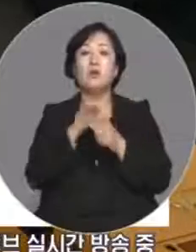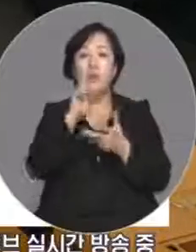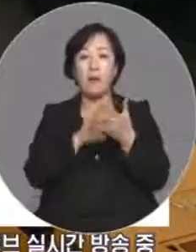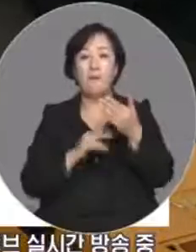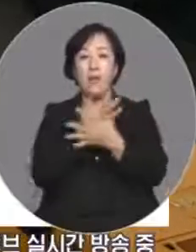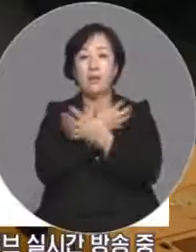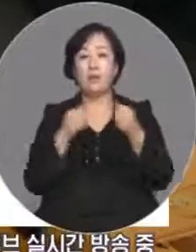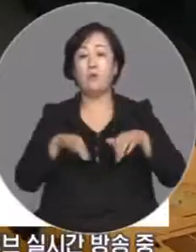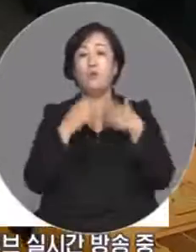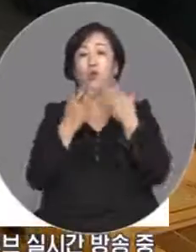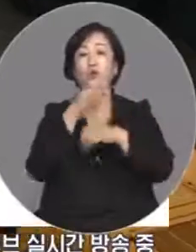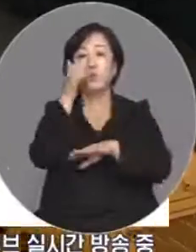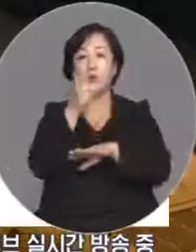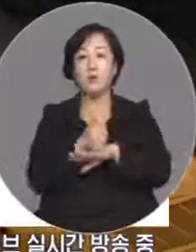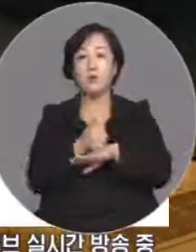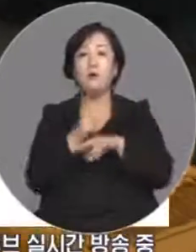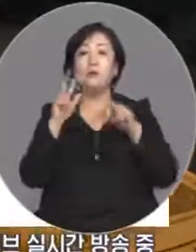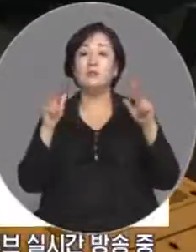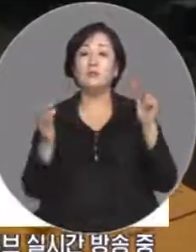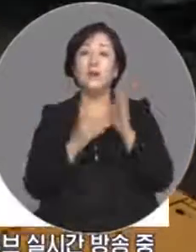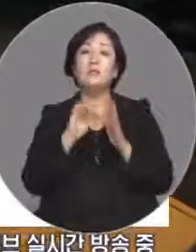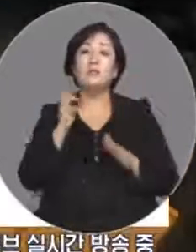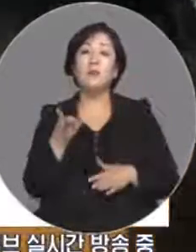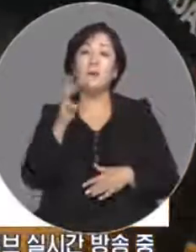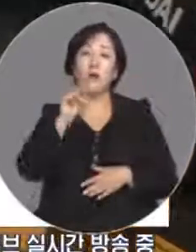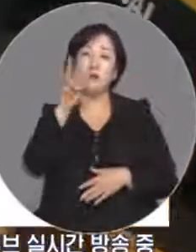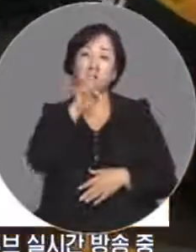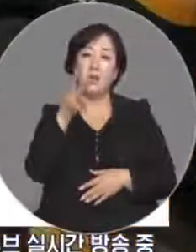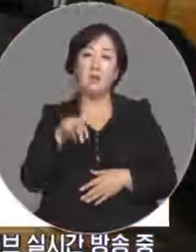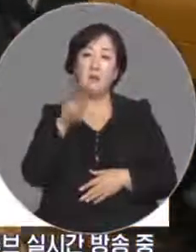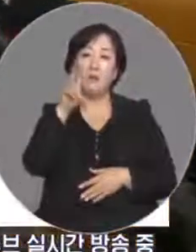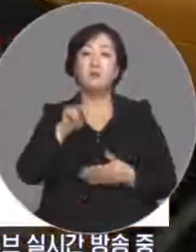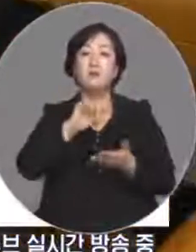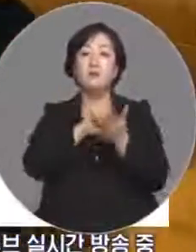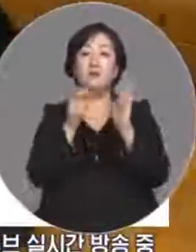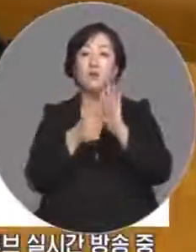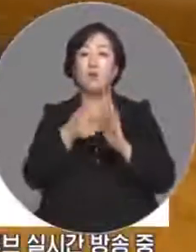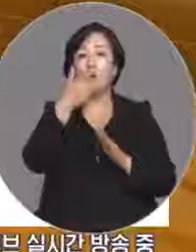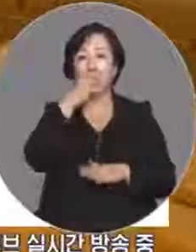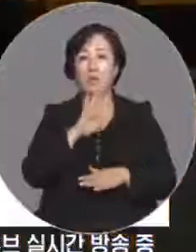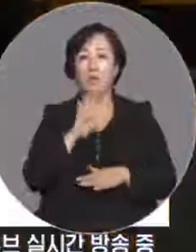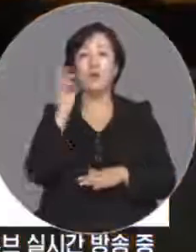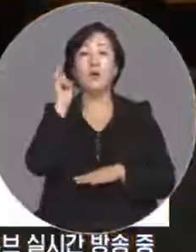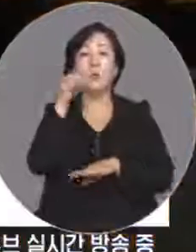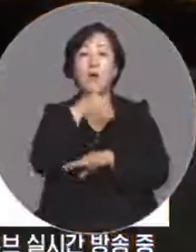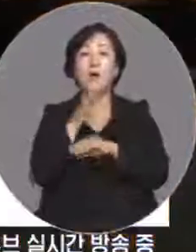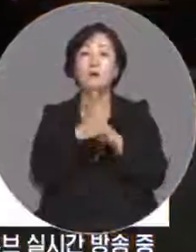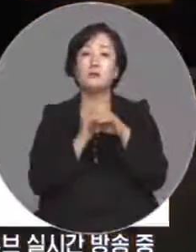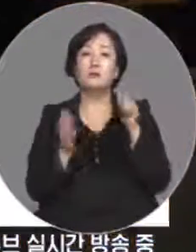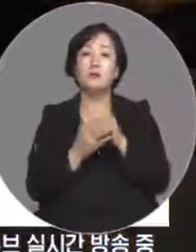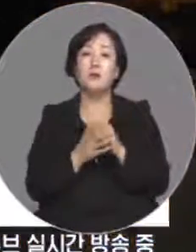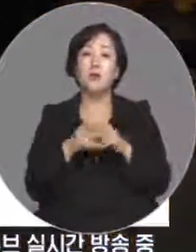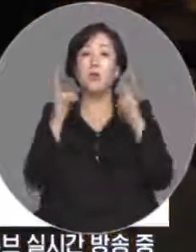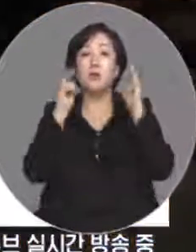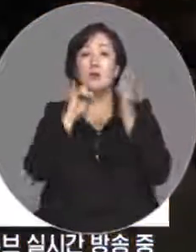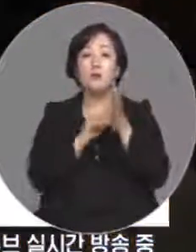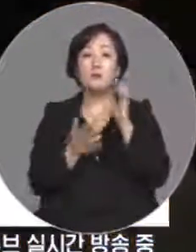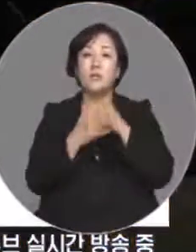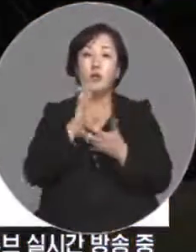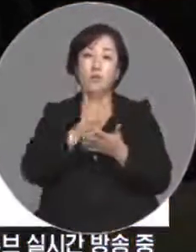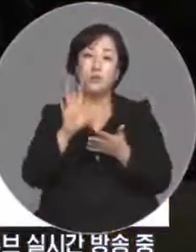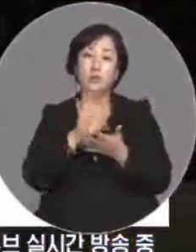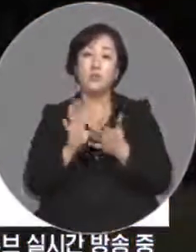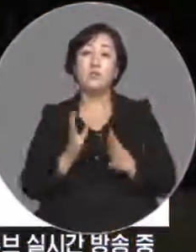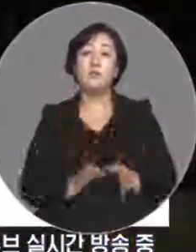예약이 완료돼 역대 최대 있는 사목 딸로 이상의 매출이 예상된다 고 밝혔습니다 회사측은 원자재값